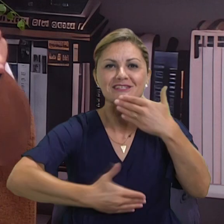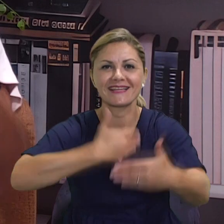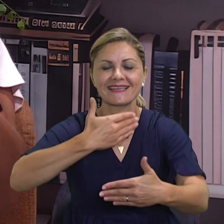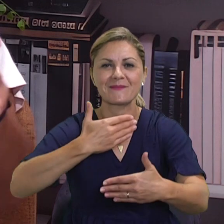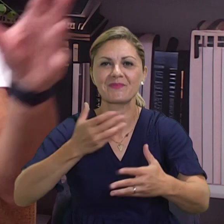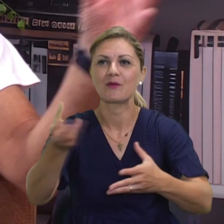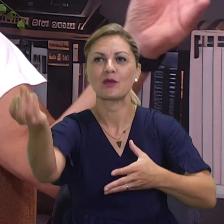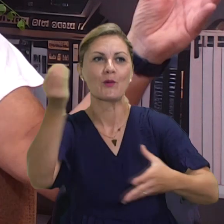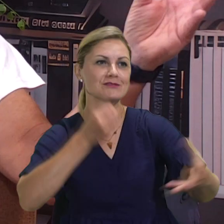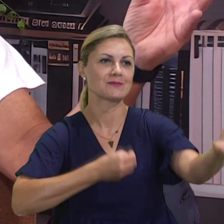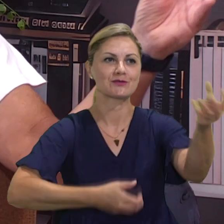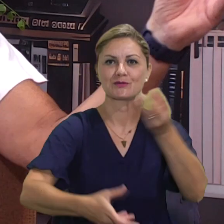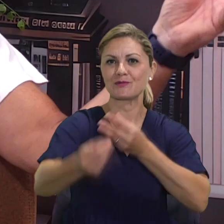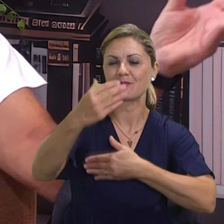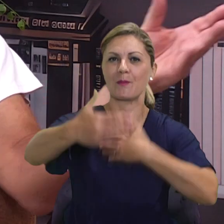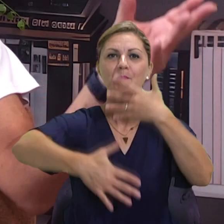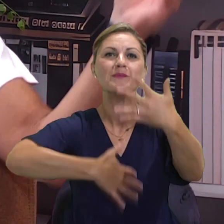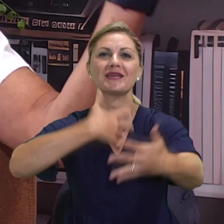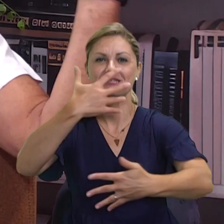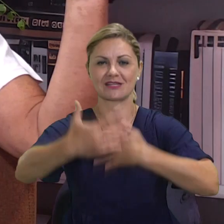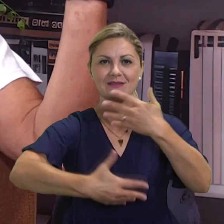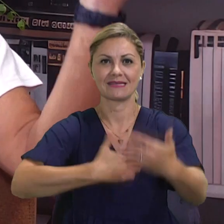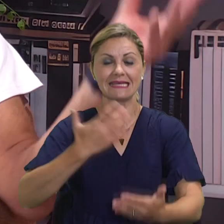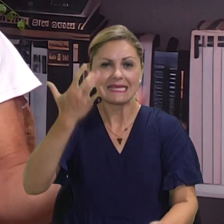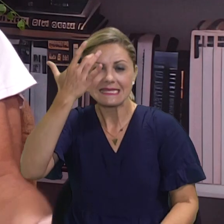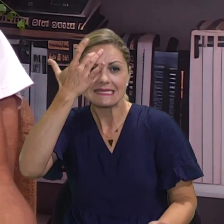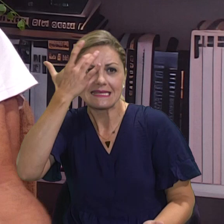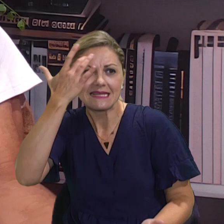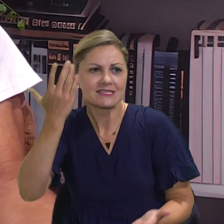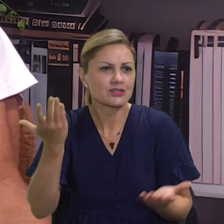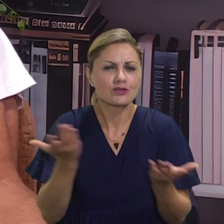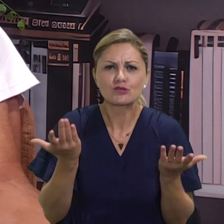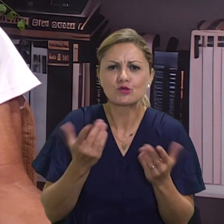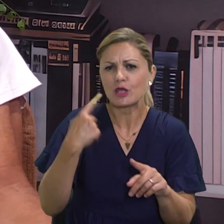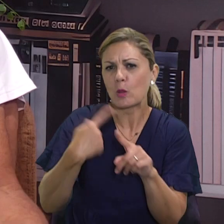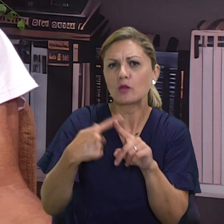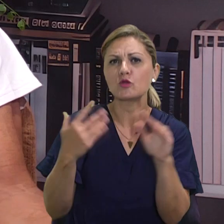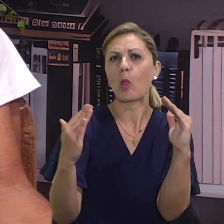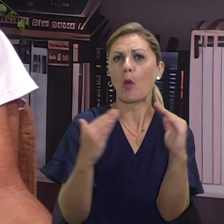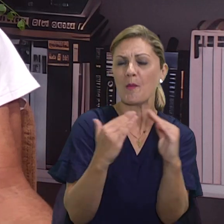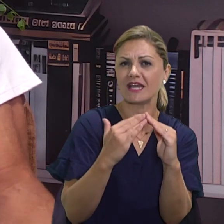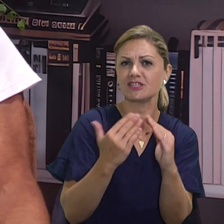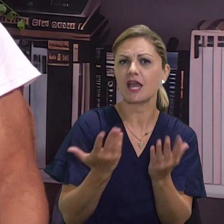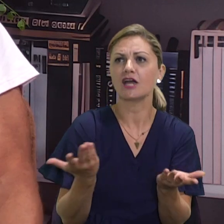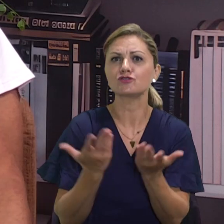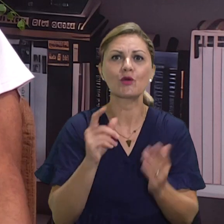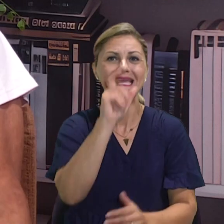uhvatile i proširile. Neke su došle na Luča s nekog drugog otoka, s nekog dijela. I onda sad ti više ne znaš što je ono